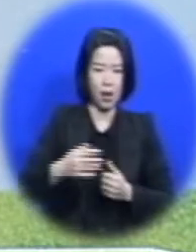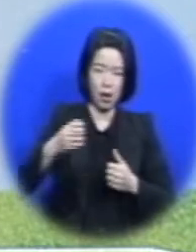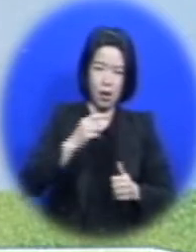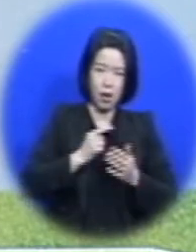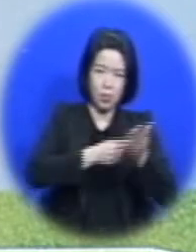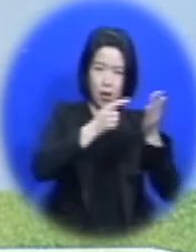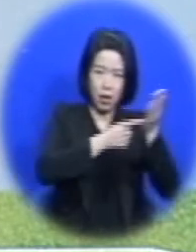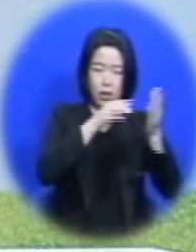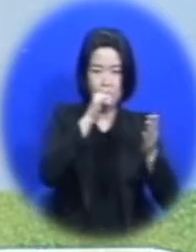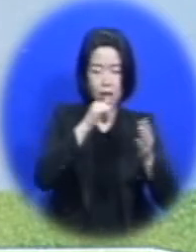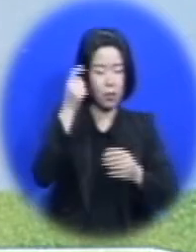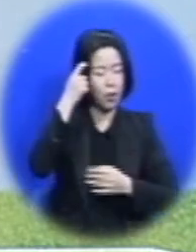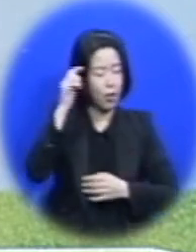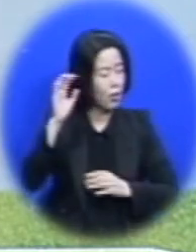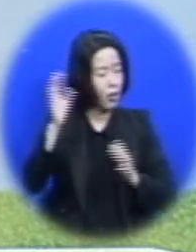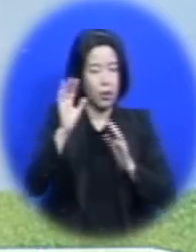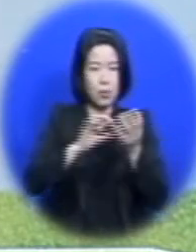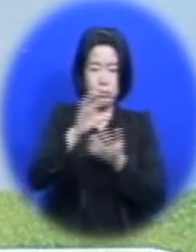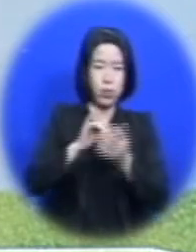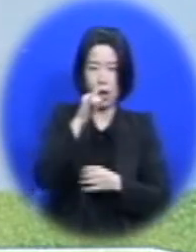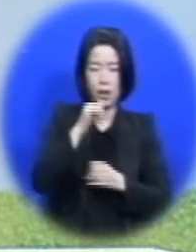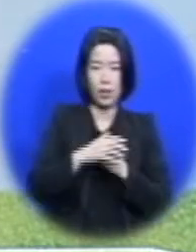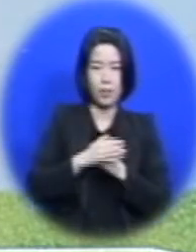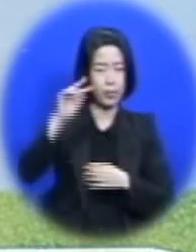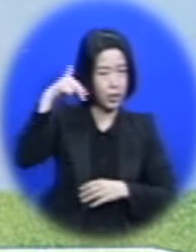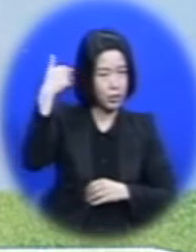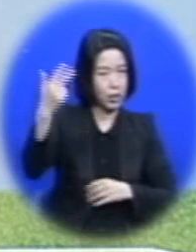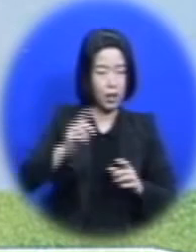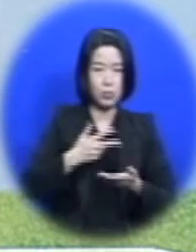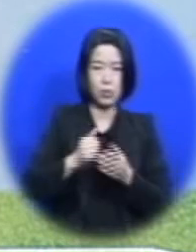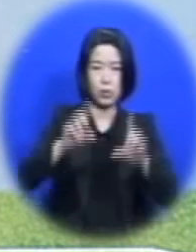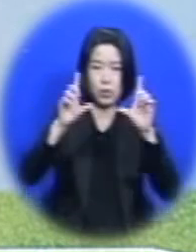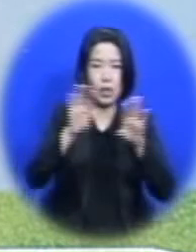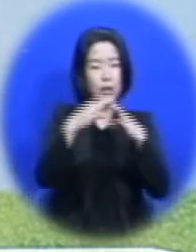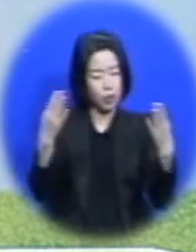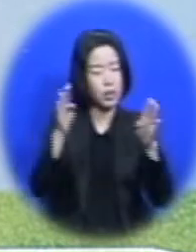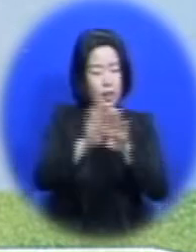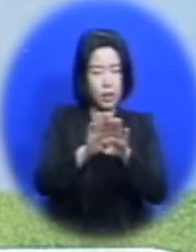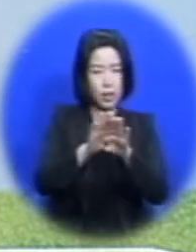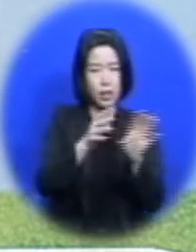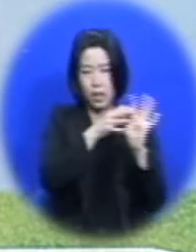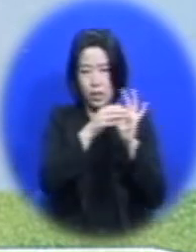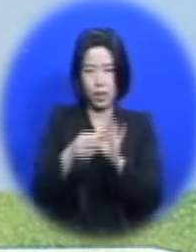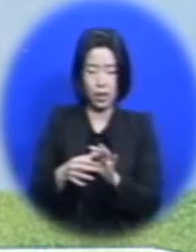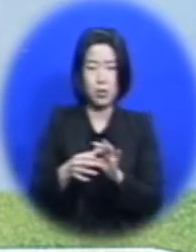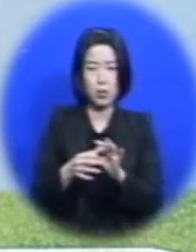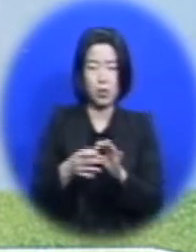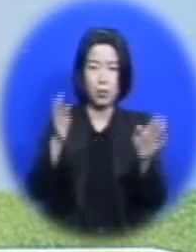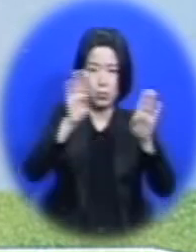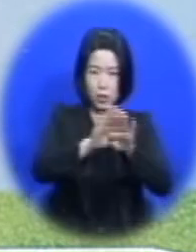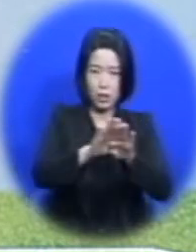정신이 하나도 없도록 그 다음 주일에 이게 가격은 열어야 대가다 다야 되나 e 계속 문을 닫았다가 는